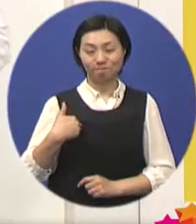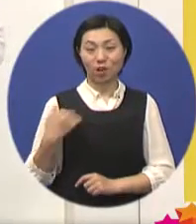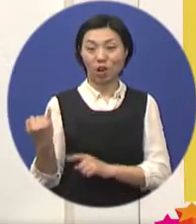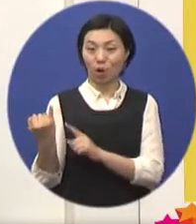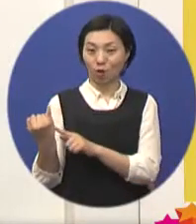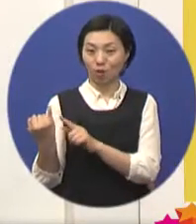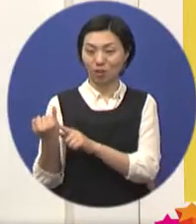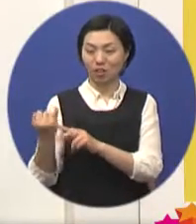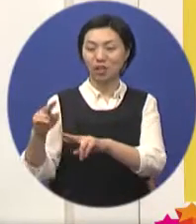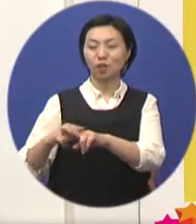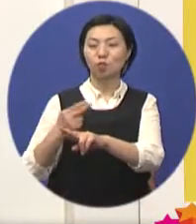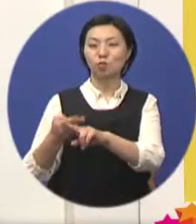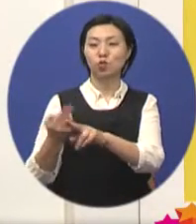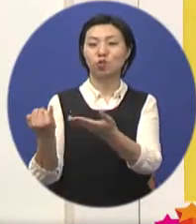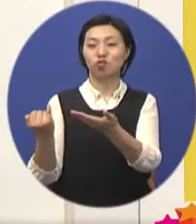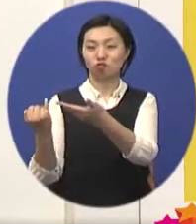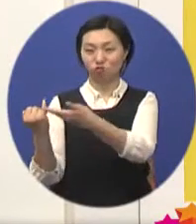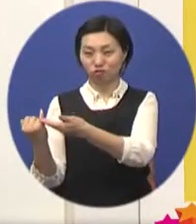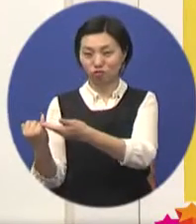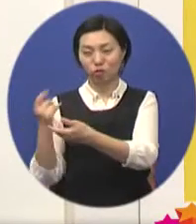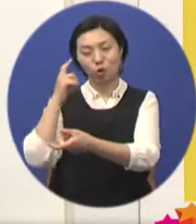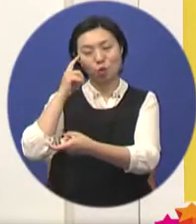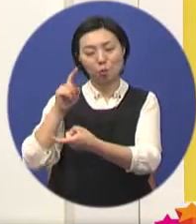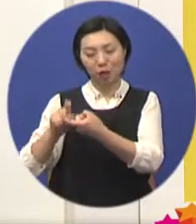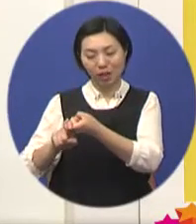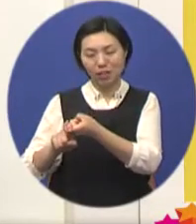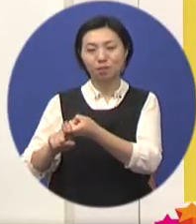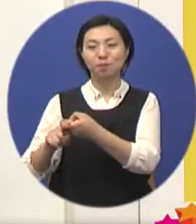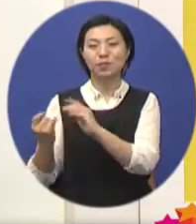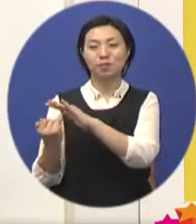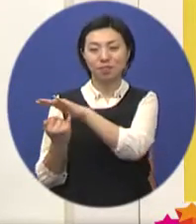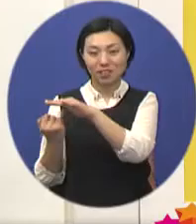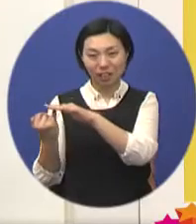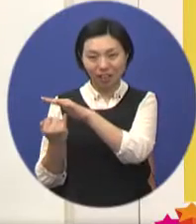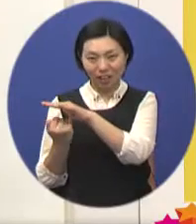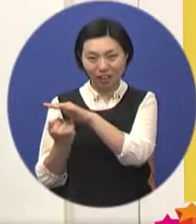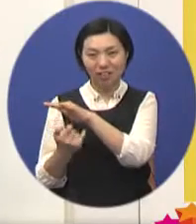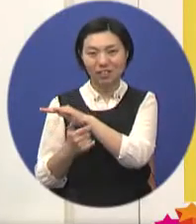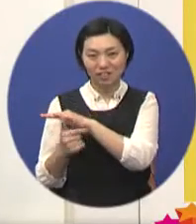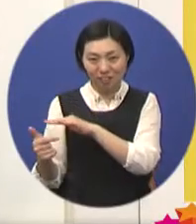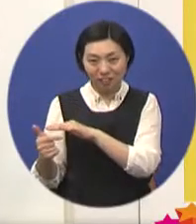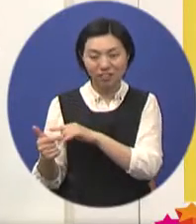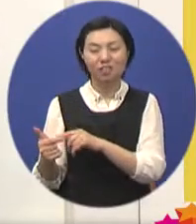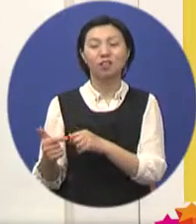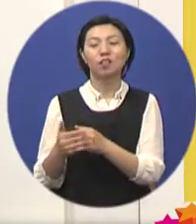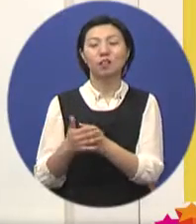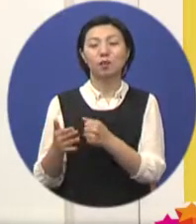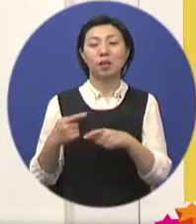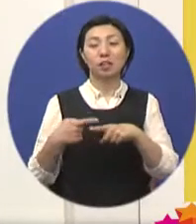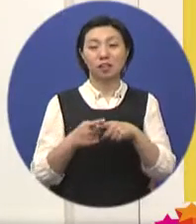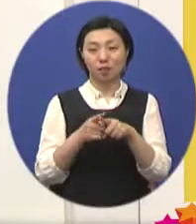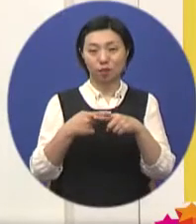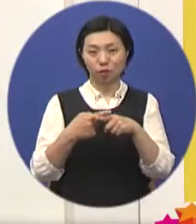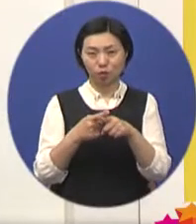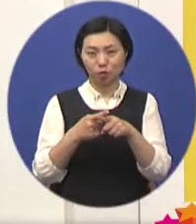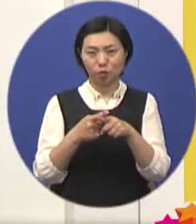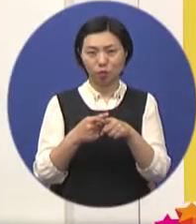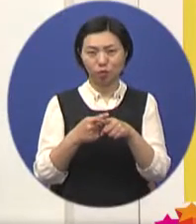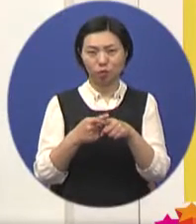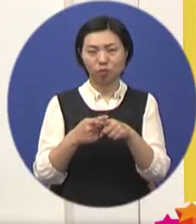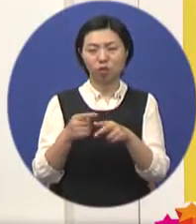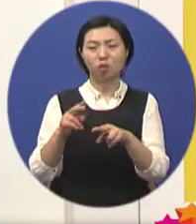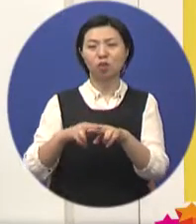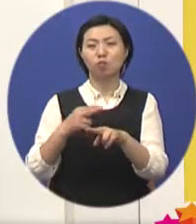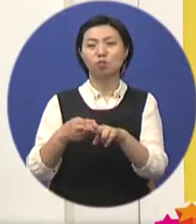네. 천사에게 이렇게 관심 두고 아이고. 사랑으로 이렇게 참. 네. 그 뜨개질을 해서 이게 한 바늘 한 바늘